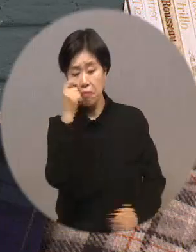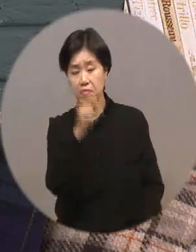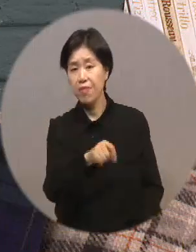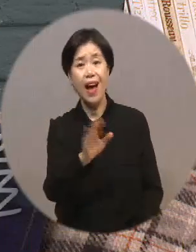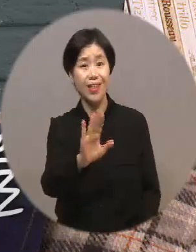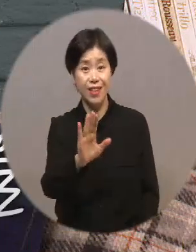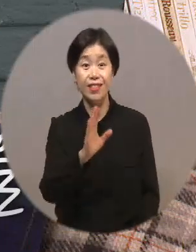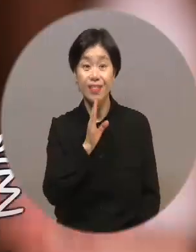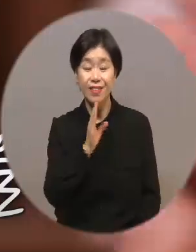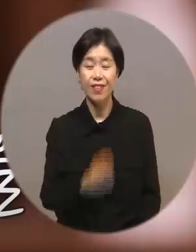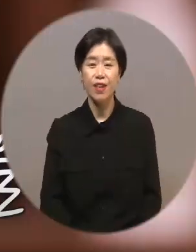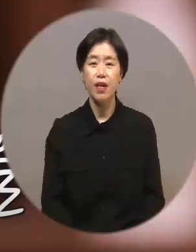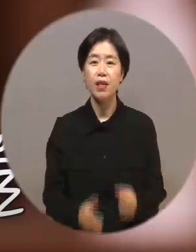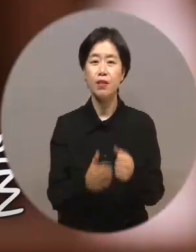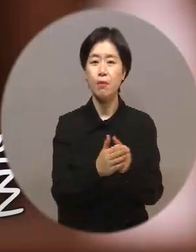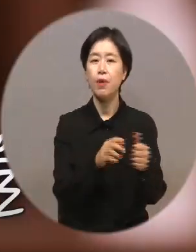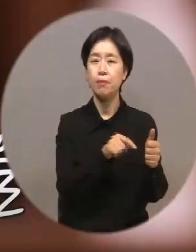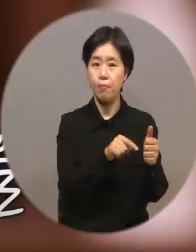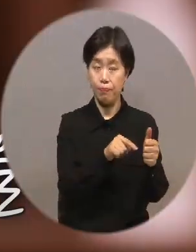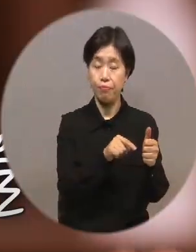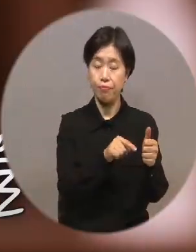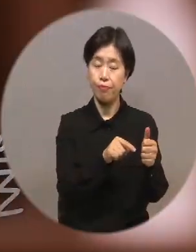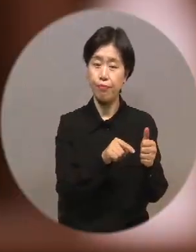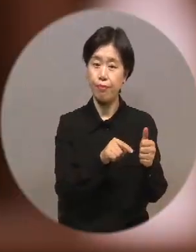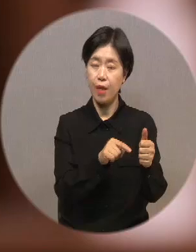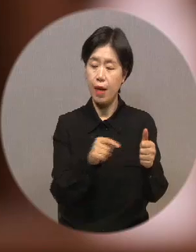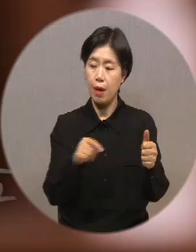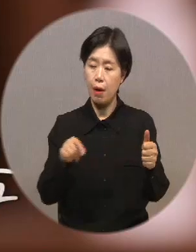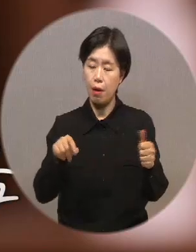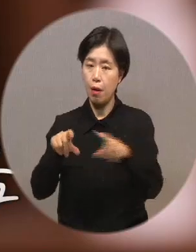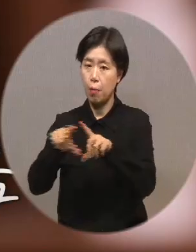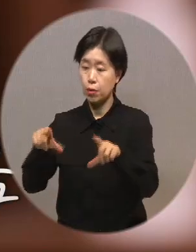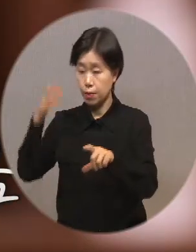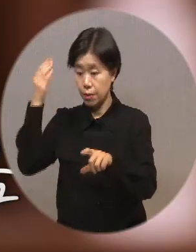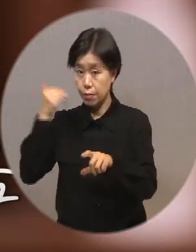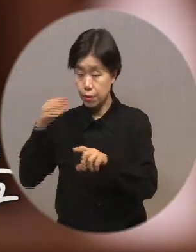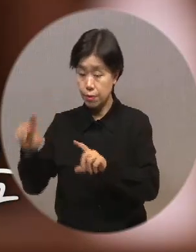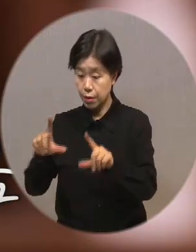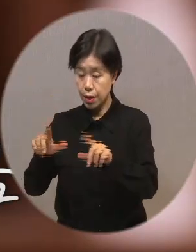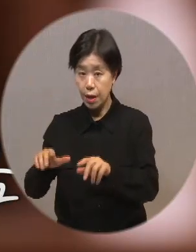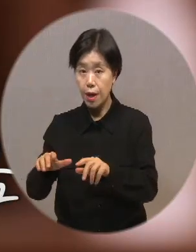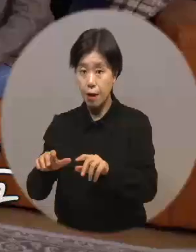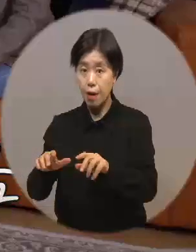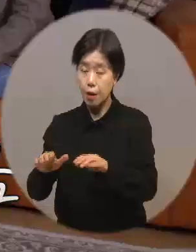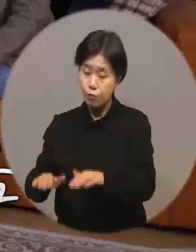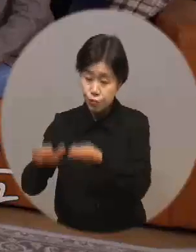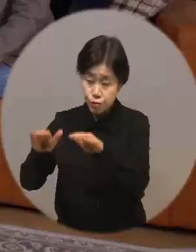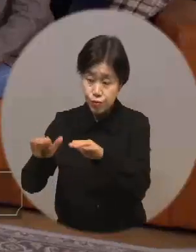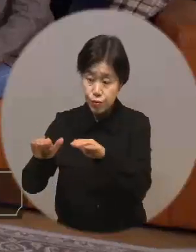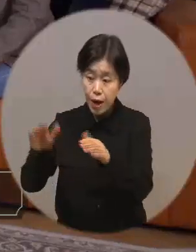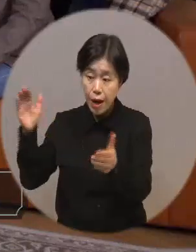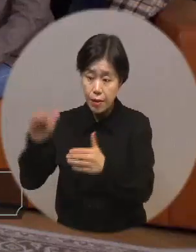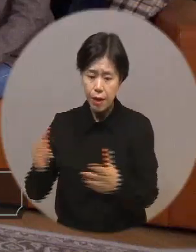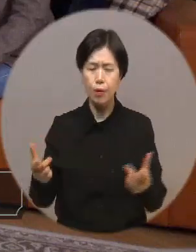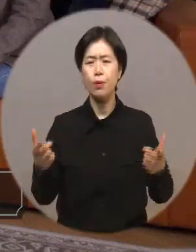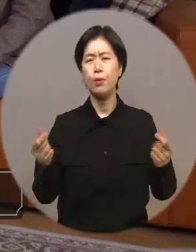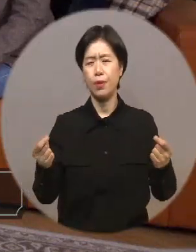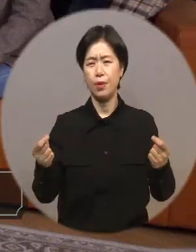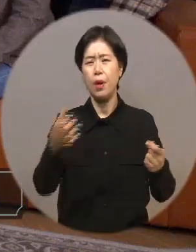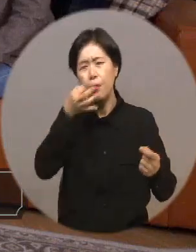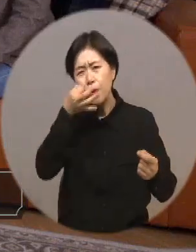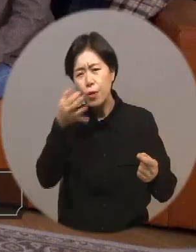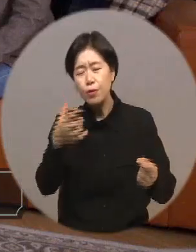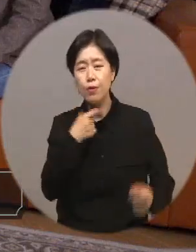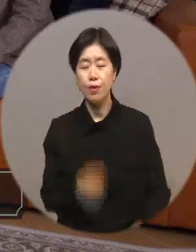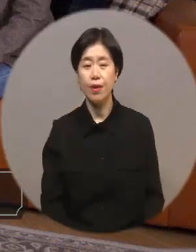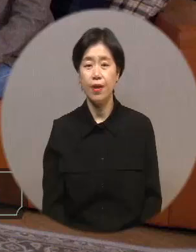나누자고 한 게 아니라 이 아이도 사랑받고 있고 똑같은 아이다라는 걸 보여주려고 하다 보니까는 저희 집 아이 중에 하나가 이제 지금 현재